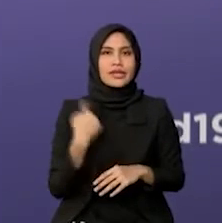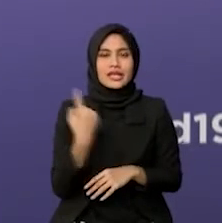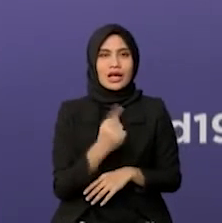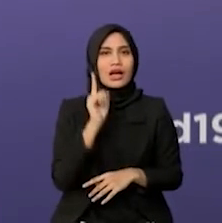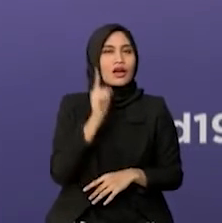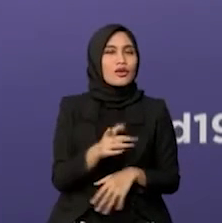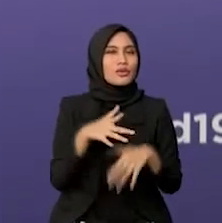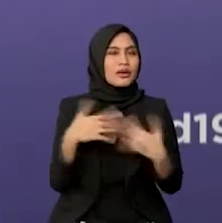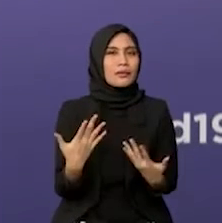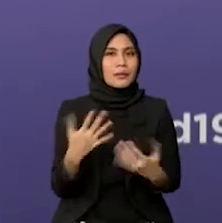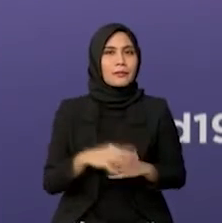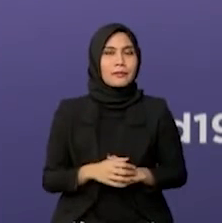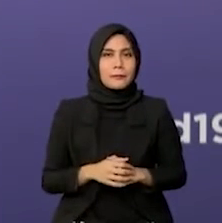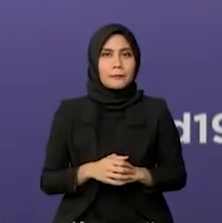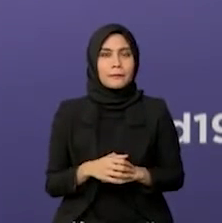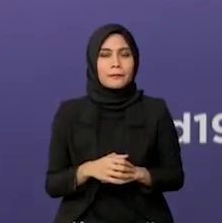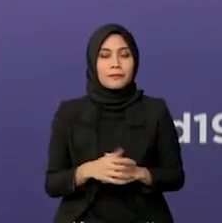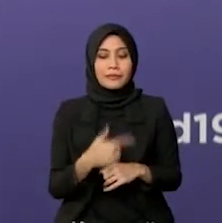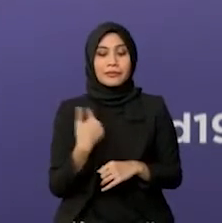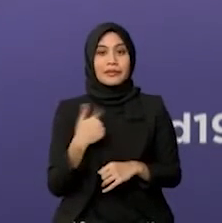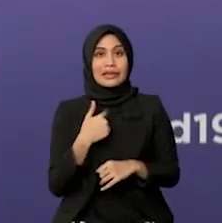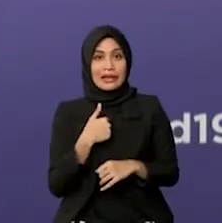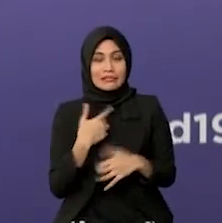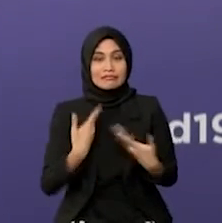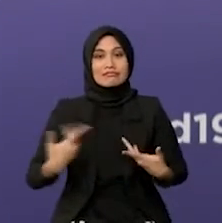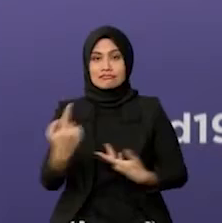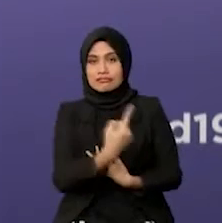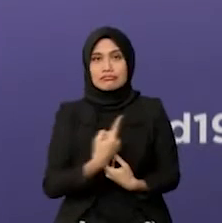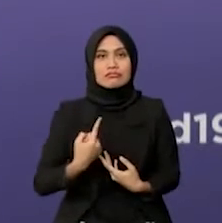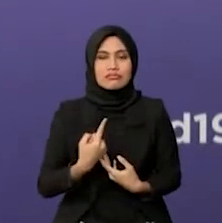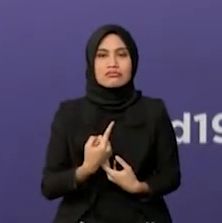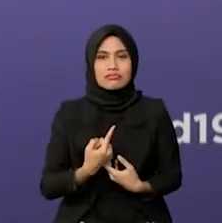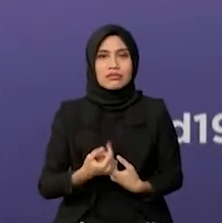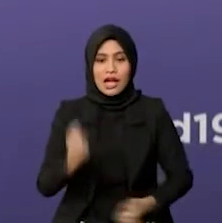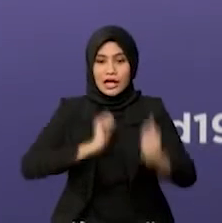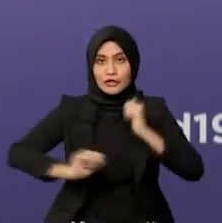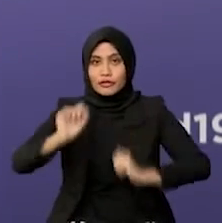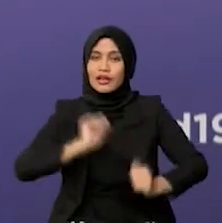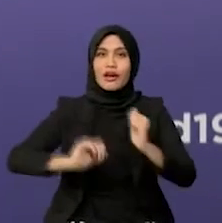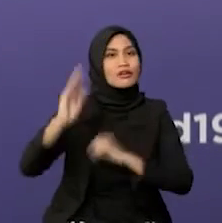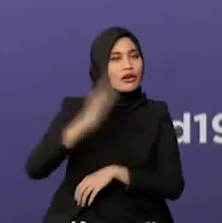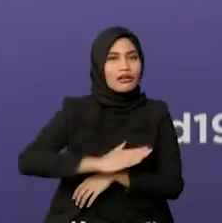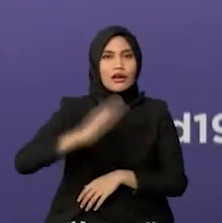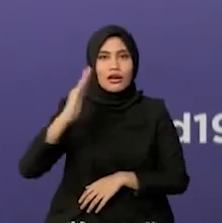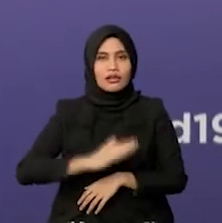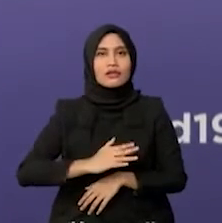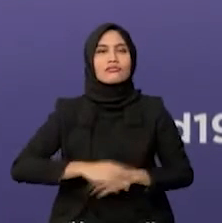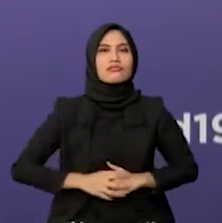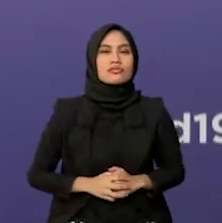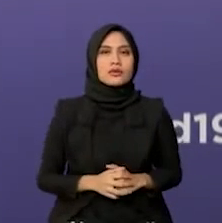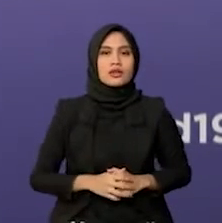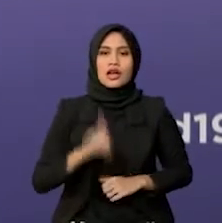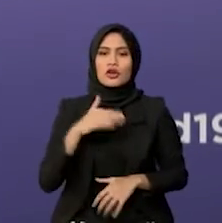kita sekalian yang berada di dalam lingkungan mereka atau berada di aktivitas kita sehari-hari juga